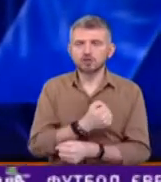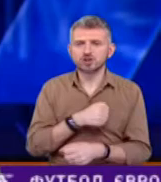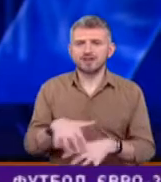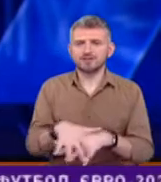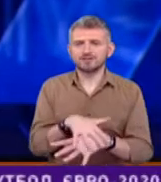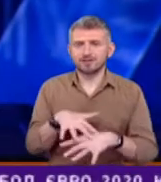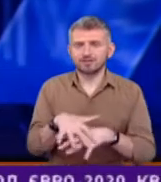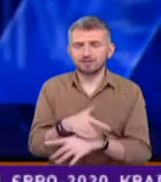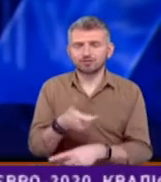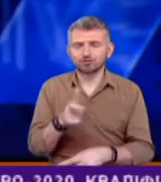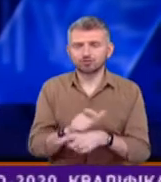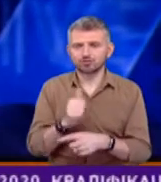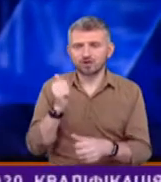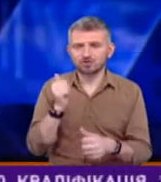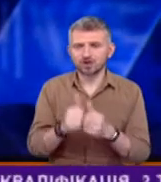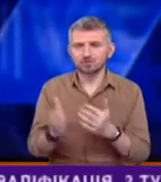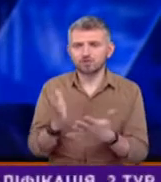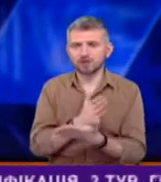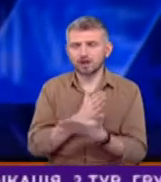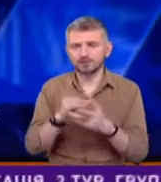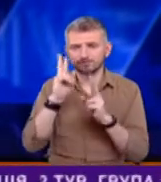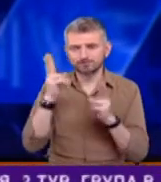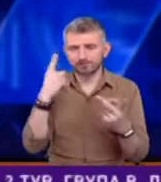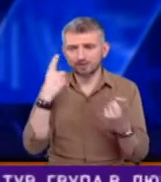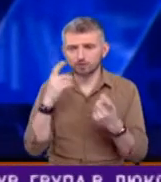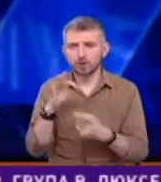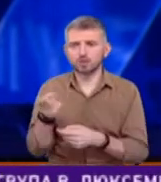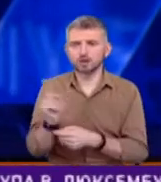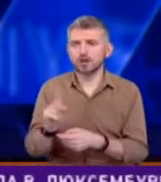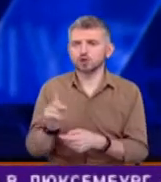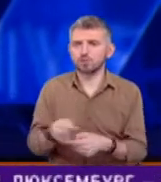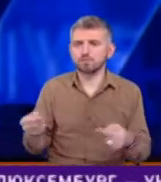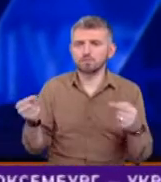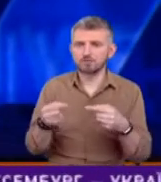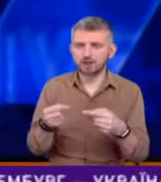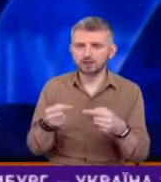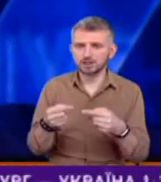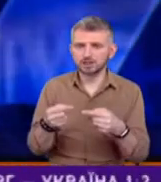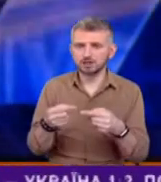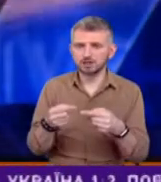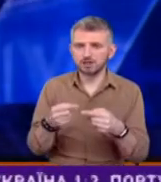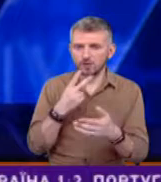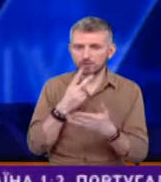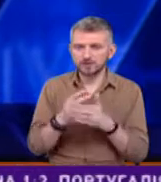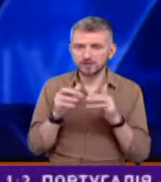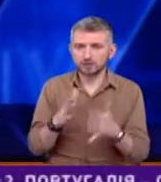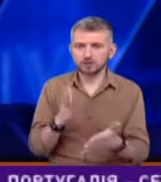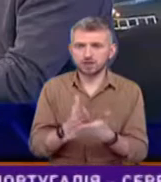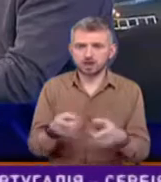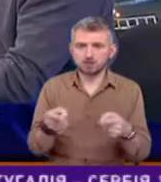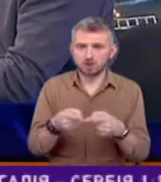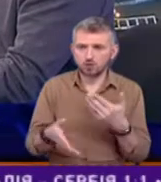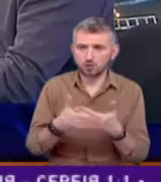населення дуже часто взагалі не володіє інформацією про те, що певний рід діяльності, він є кримінально